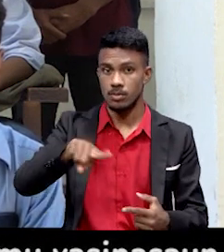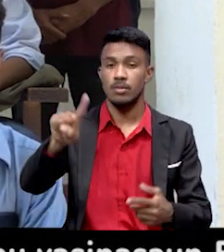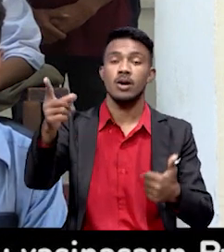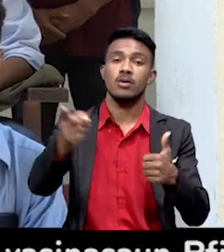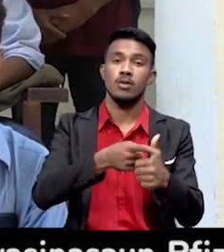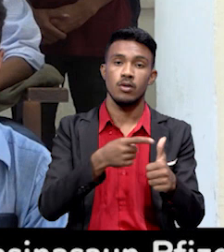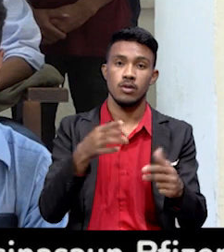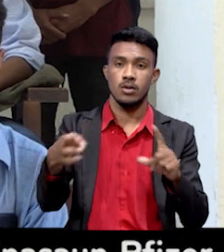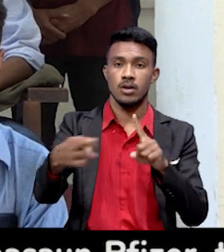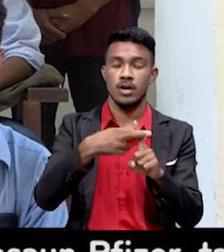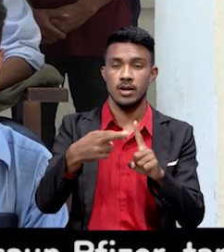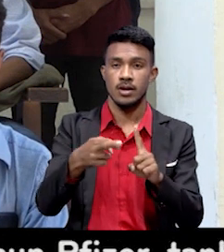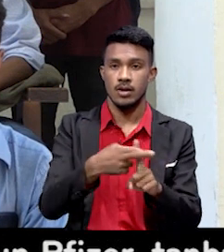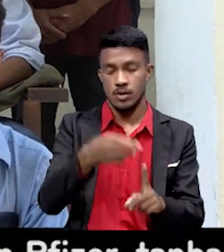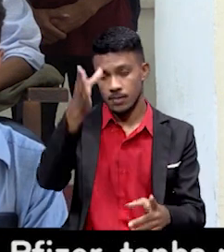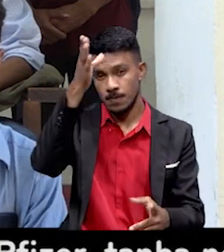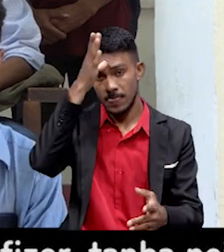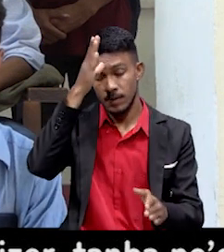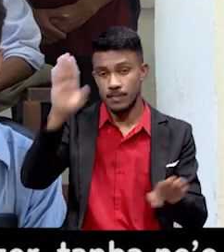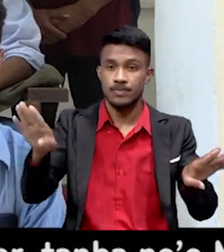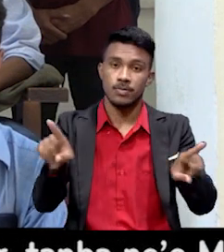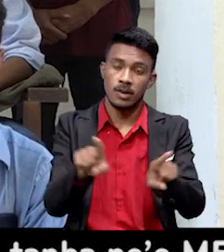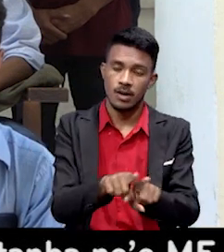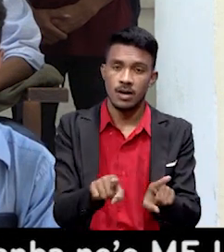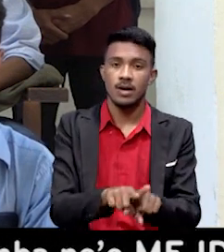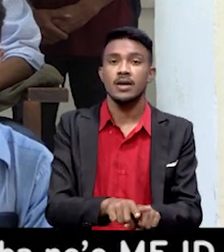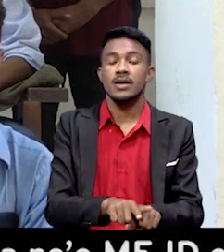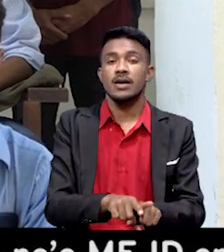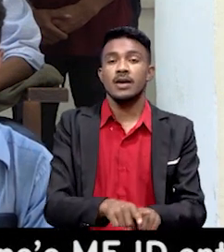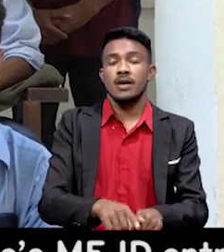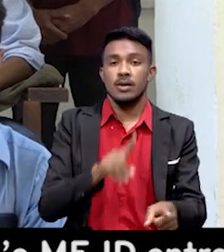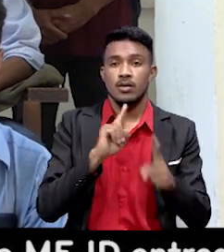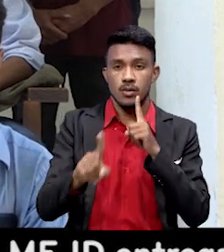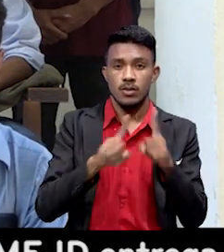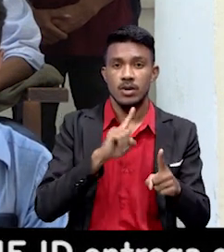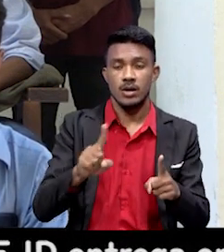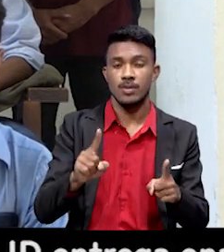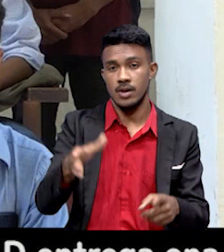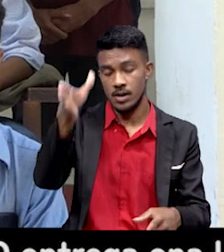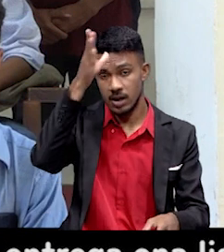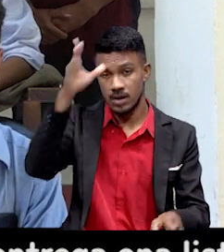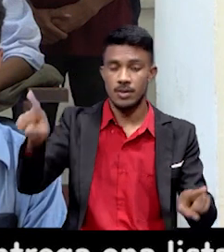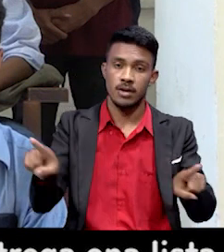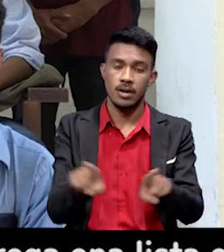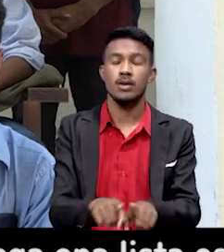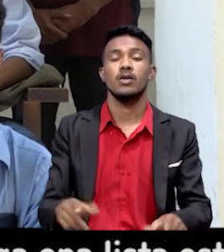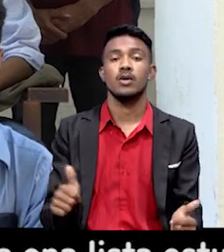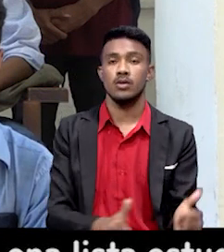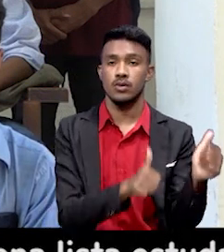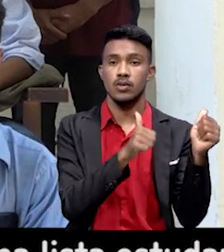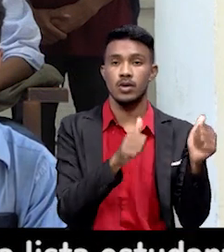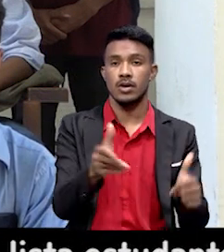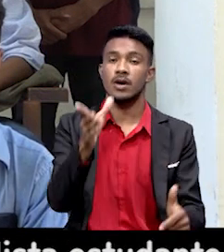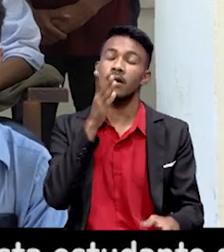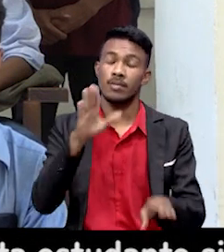o matbiang José Manuel Correia seia uma. Ia ne ba matbiang deham ba ni amankik atu tuir nia inang kik